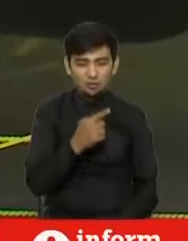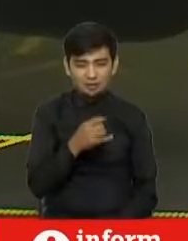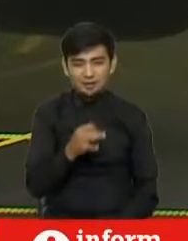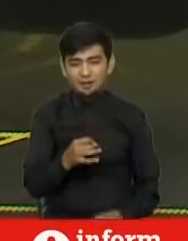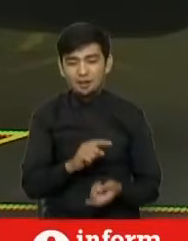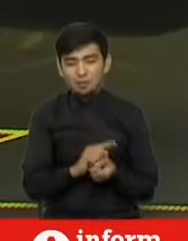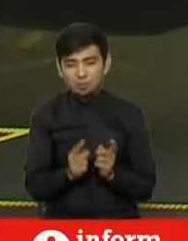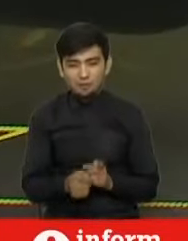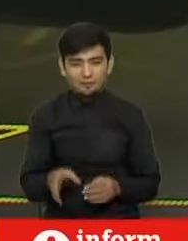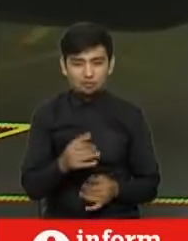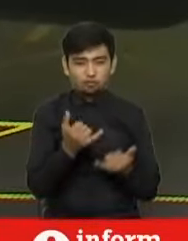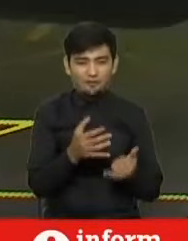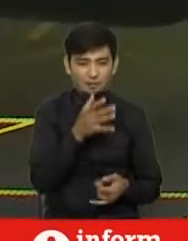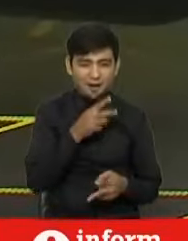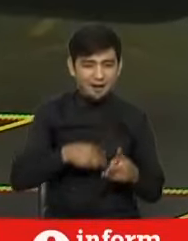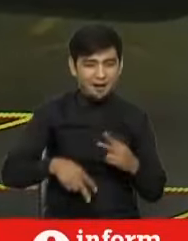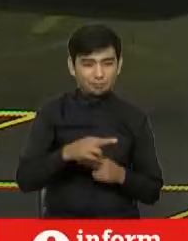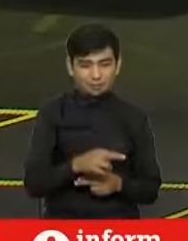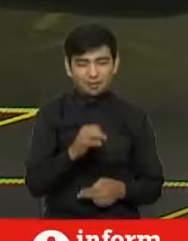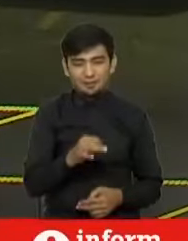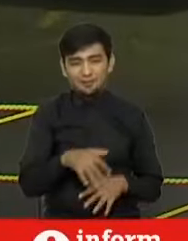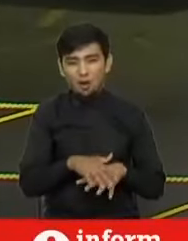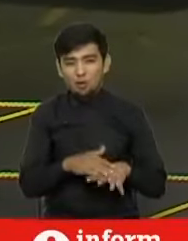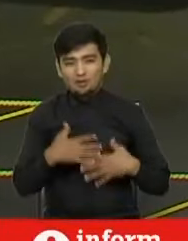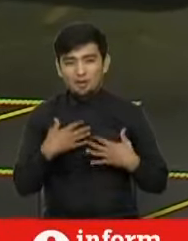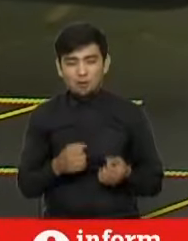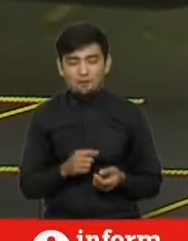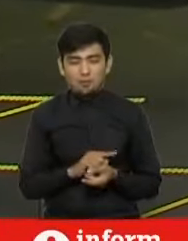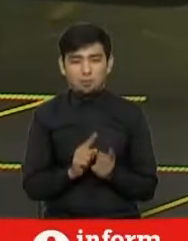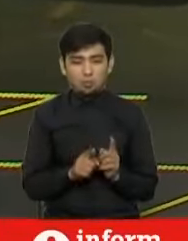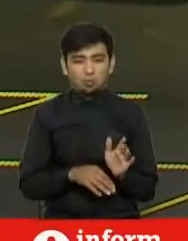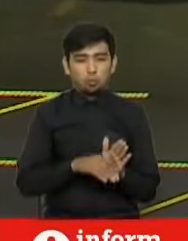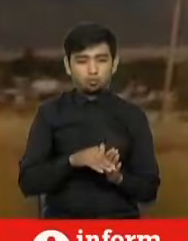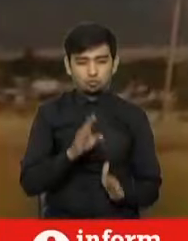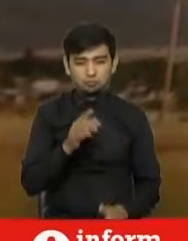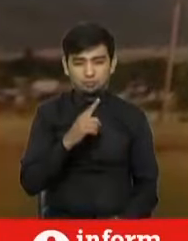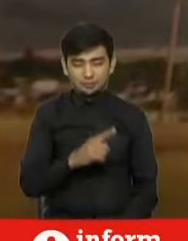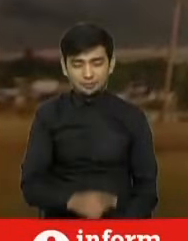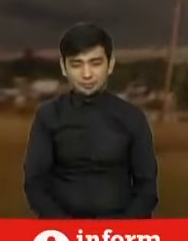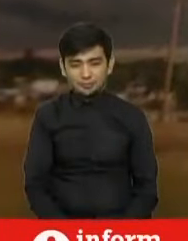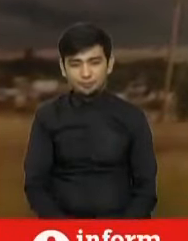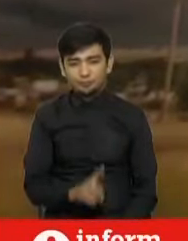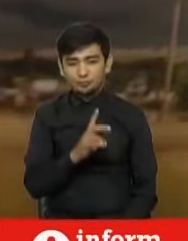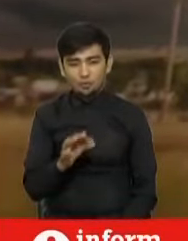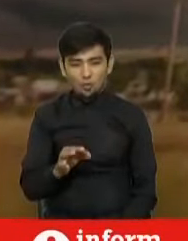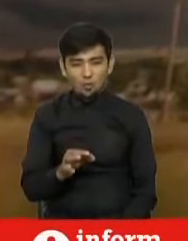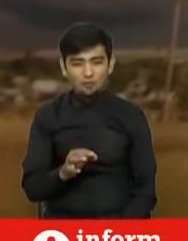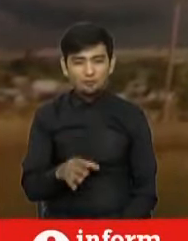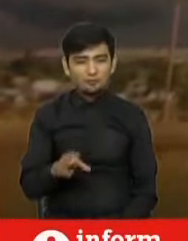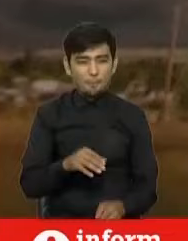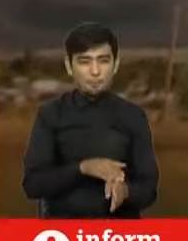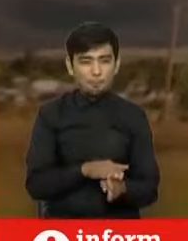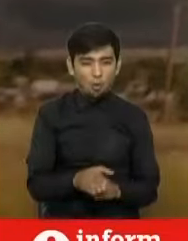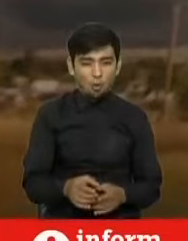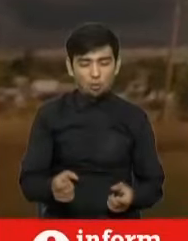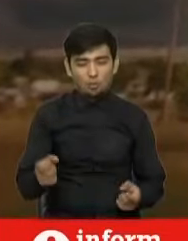мамандар бірыңғай уақыт белдеуіне ауысқан соң елдің денсаулығы оңалады деп отыр. Бірақ оған толық көз